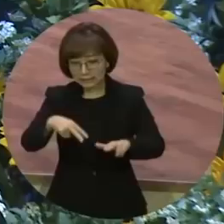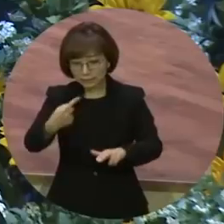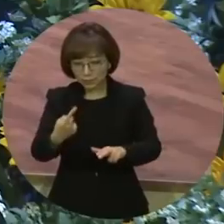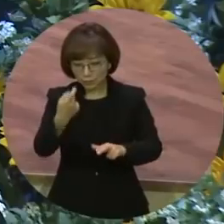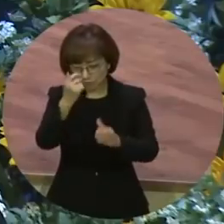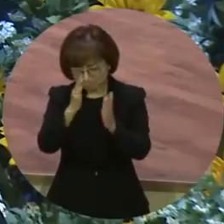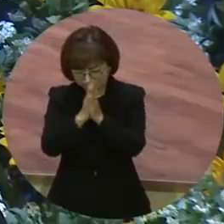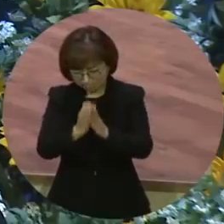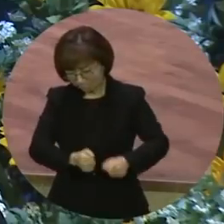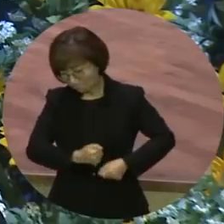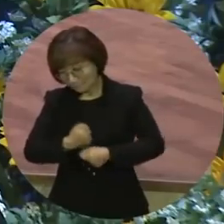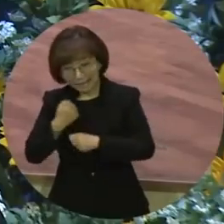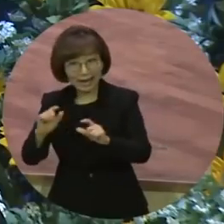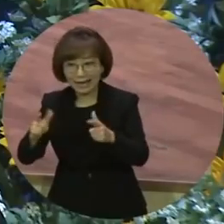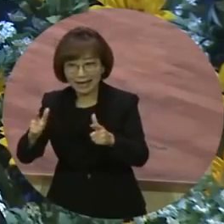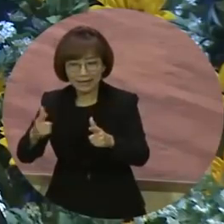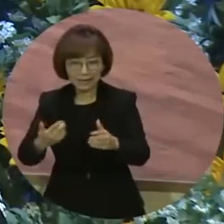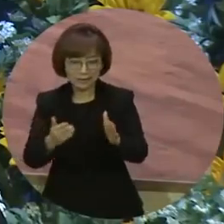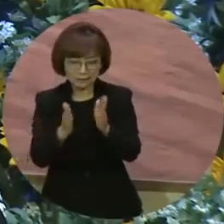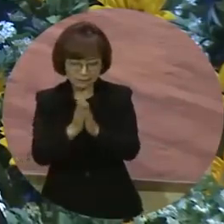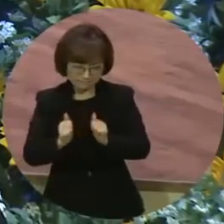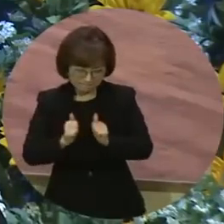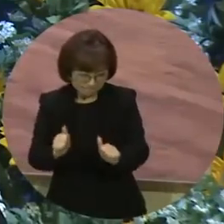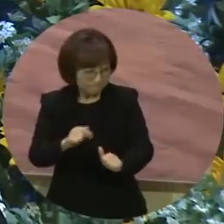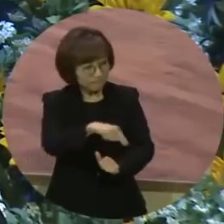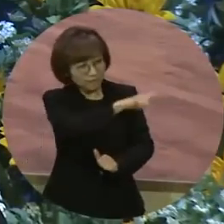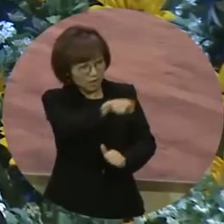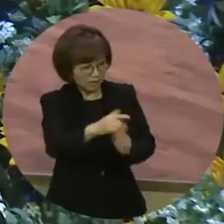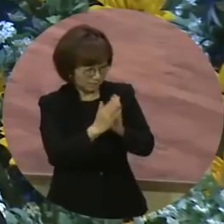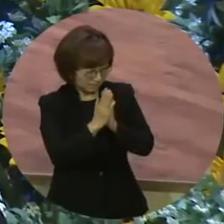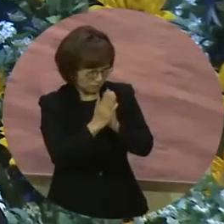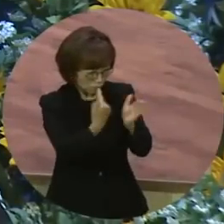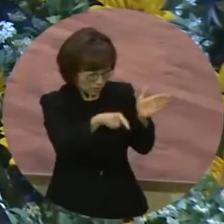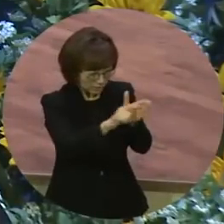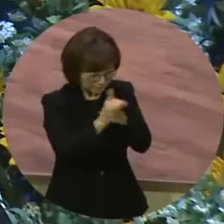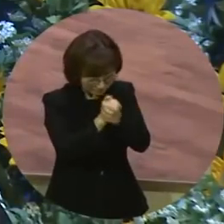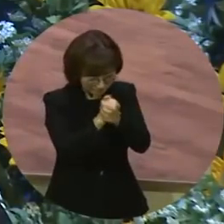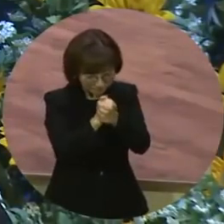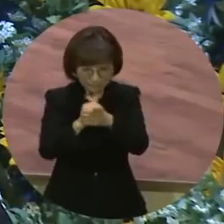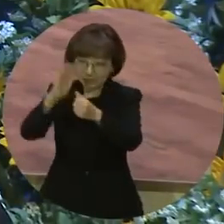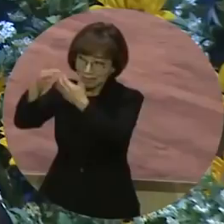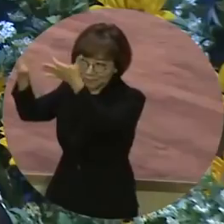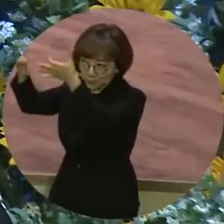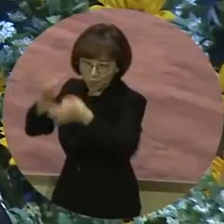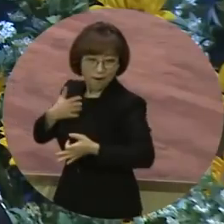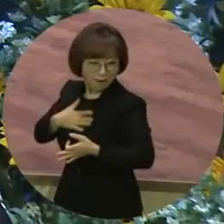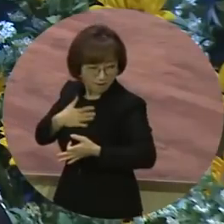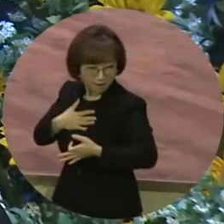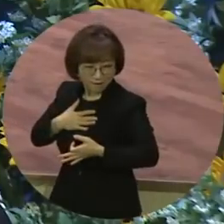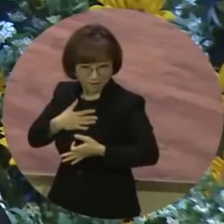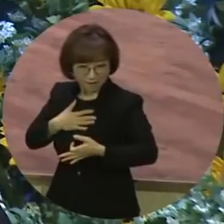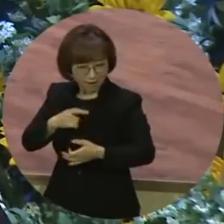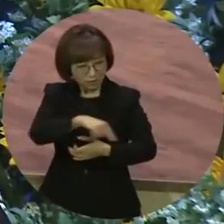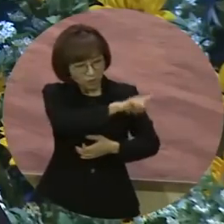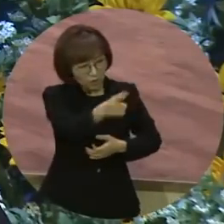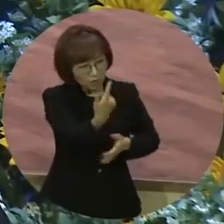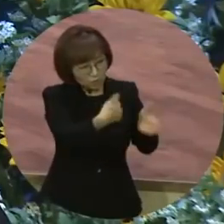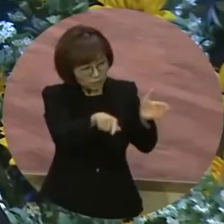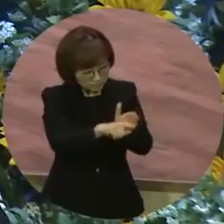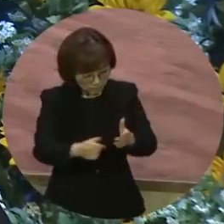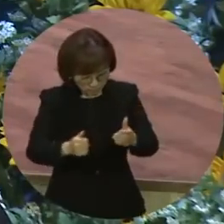않고 내가 기도하는 것을 하나님이 알고 계신다라고 그렇게 중보 기도를 밝히고